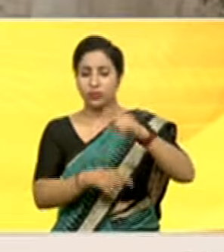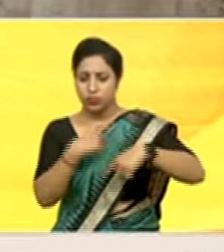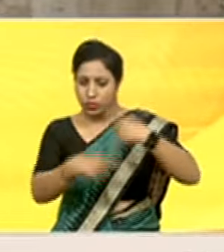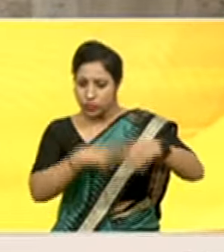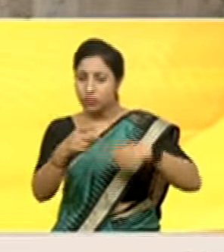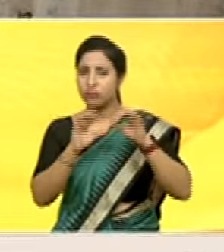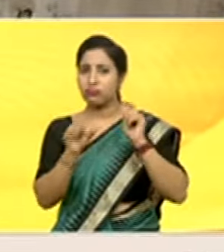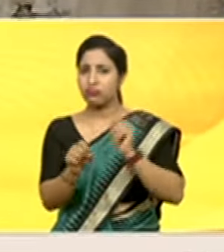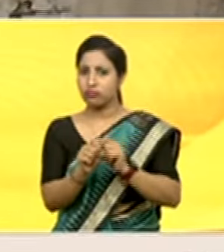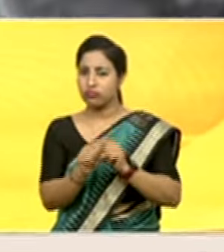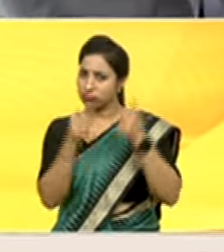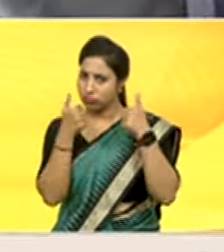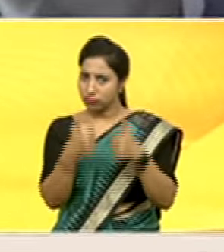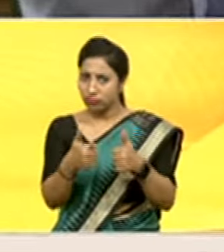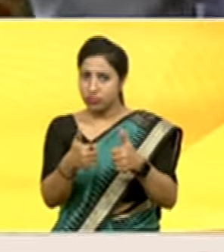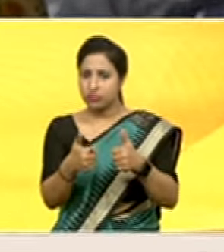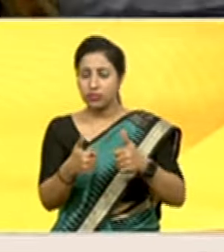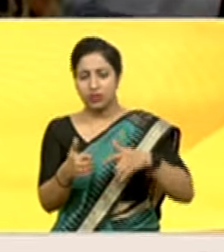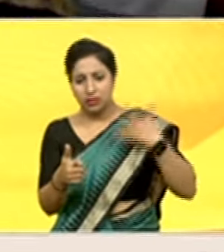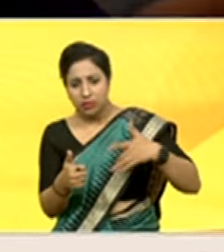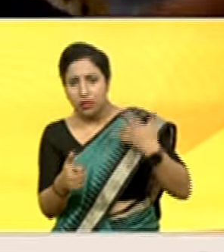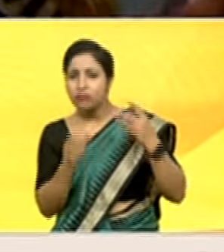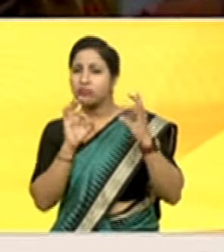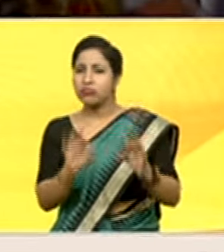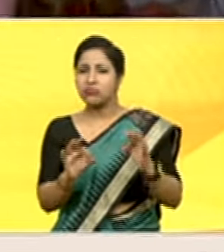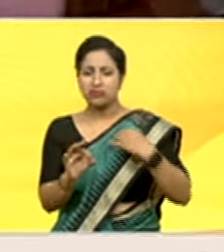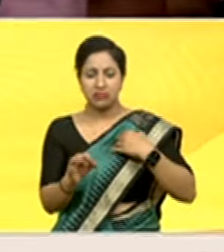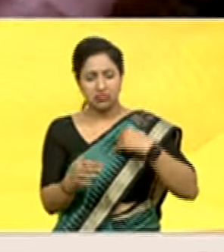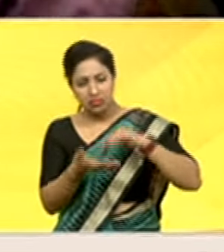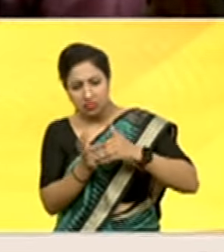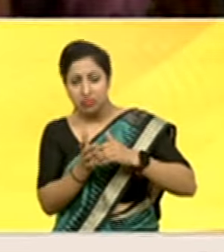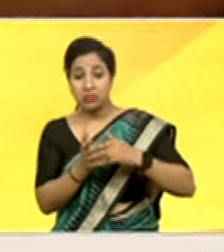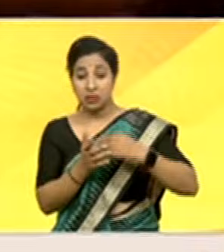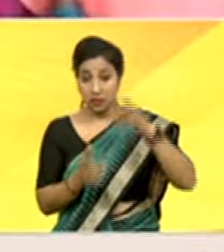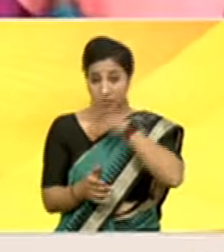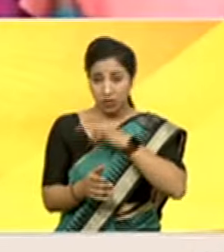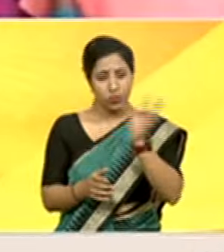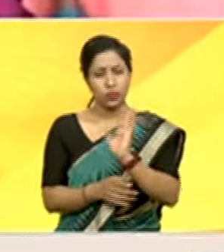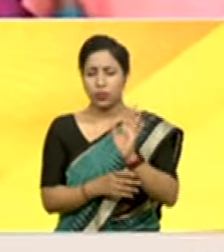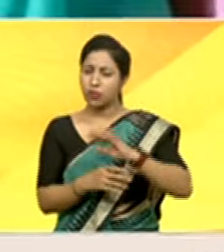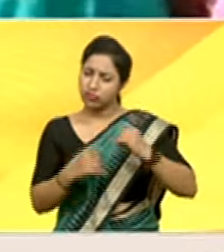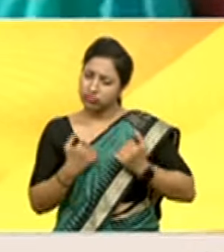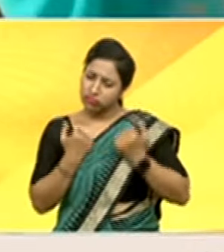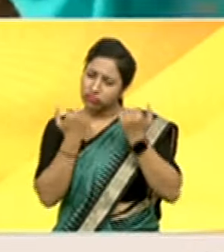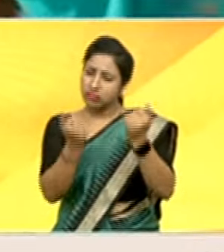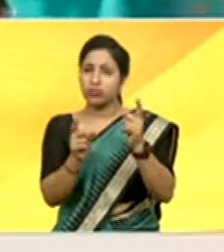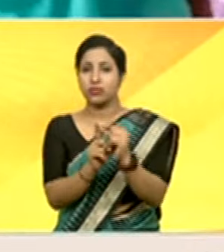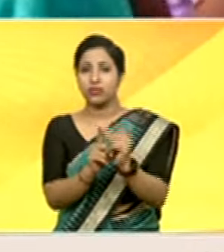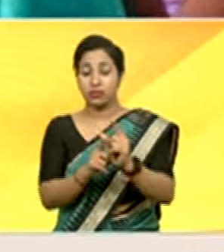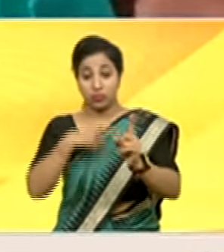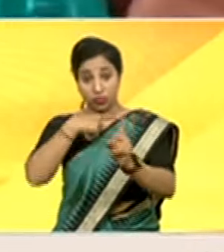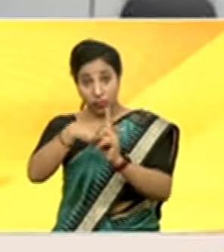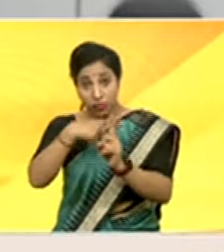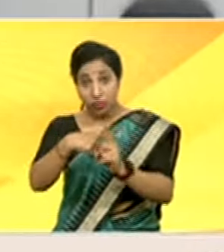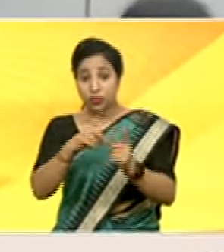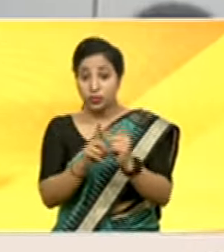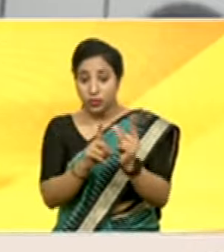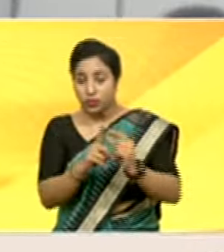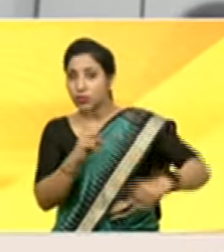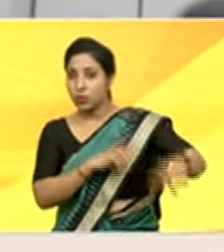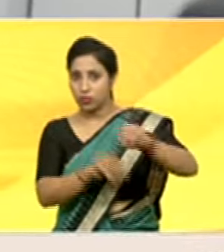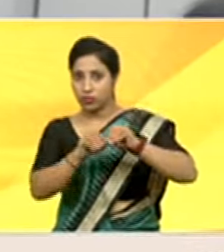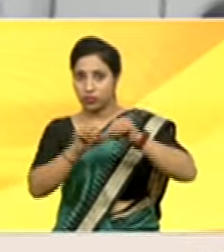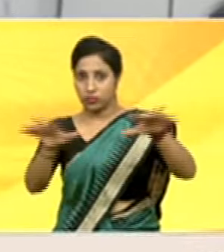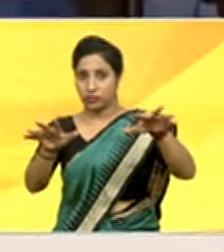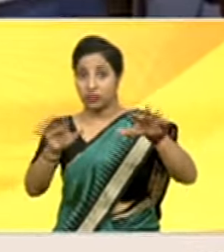अच्छे काम निश्वार्थ भावना से किये गए काम समाज पर पॉजिटिव असर डालने वाले